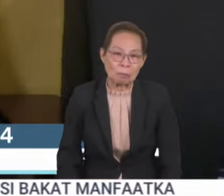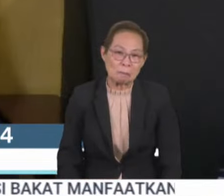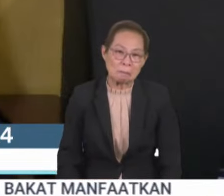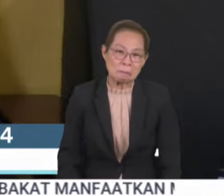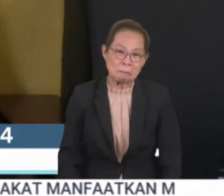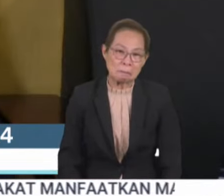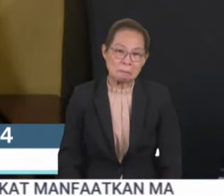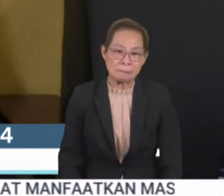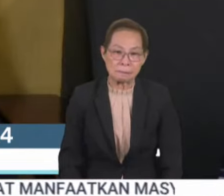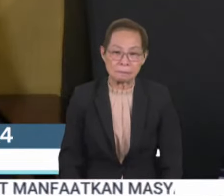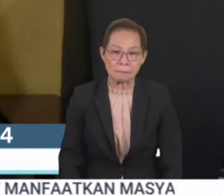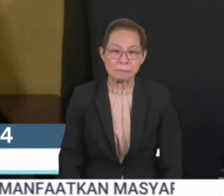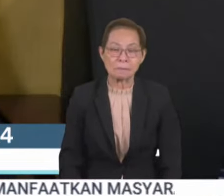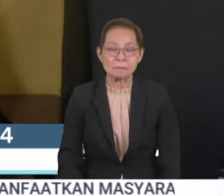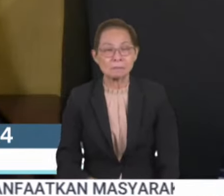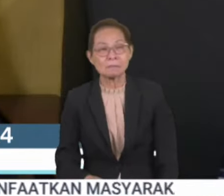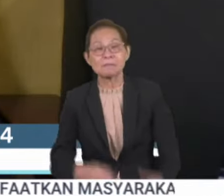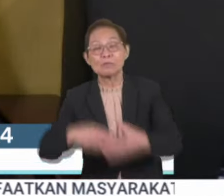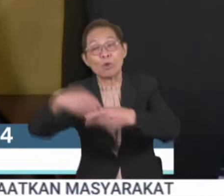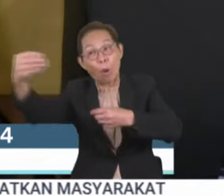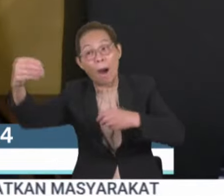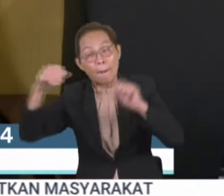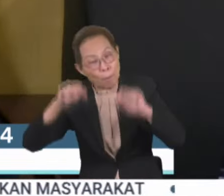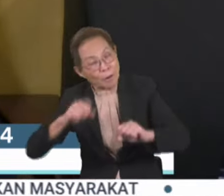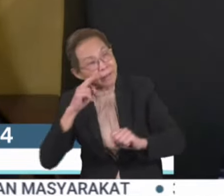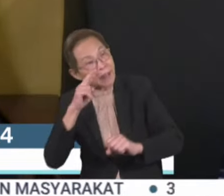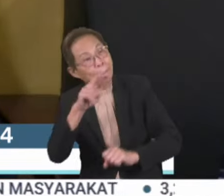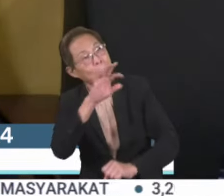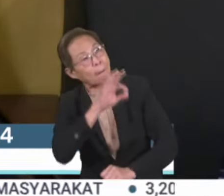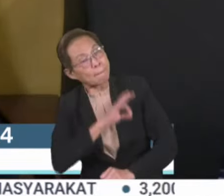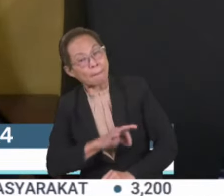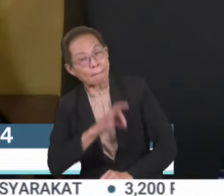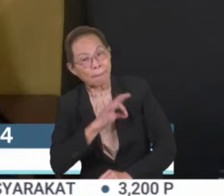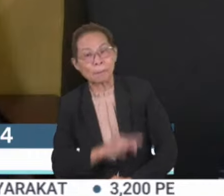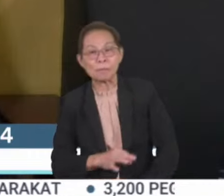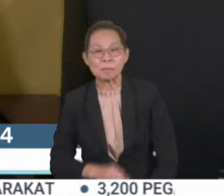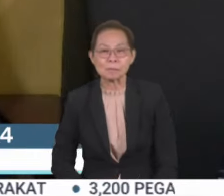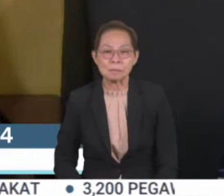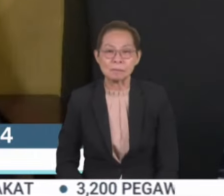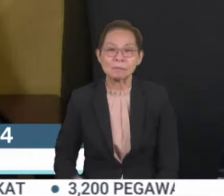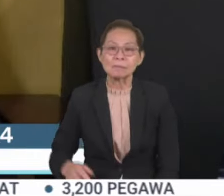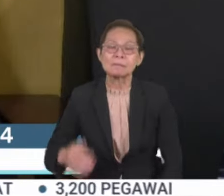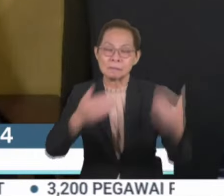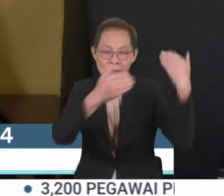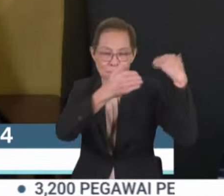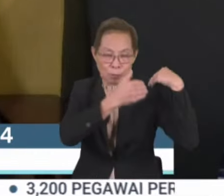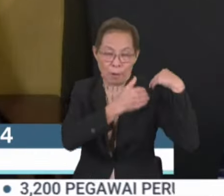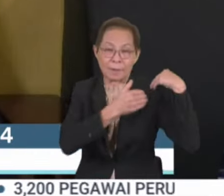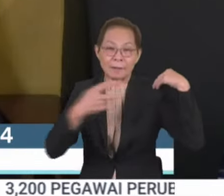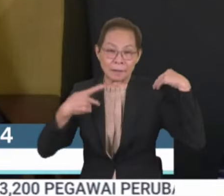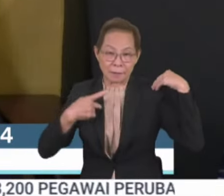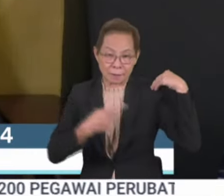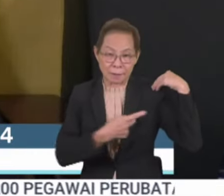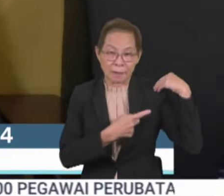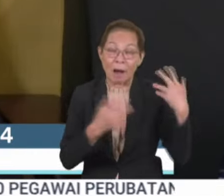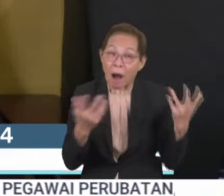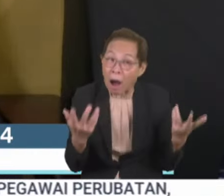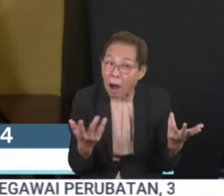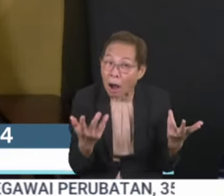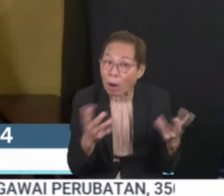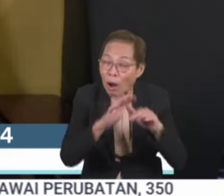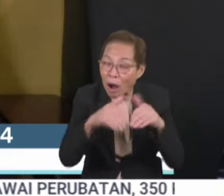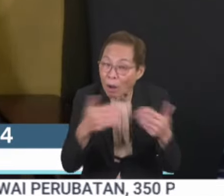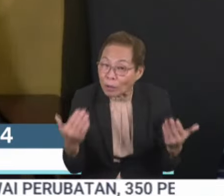tu, manfaat dia kepada anak pelajar kan. Jadi kita peranan kita nak tahu bagaimana kita